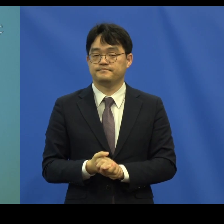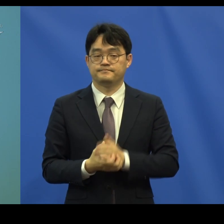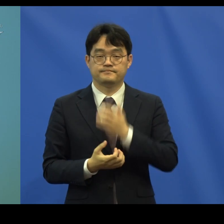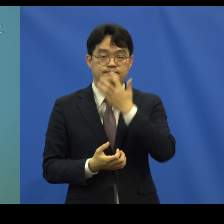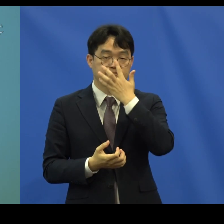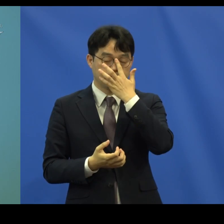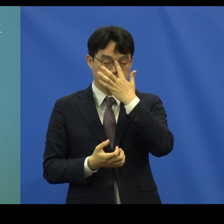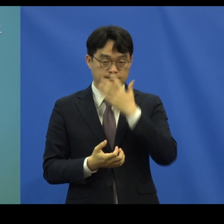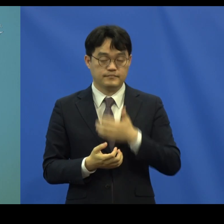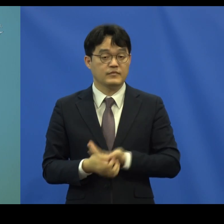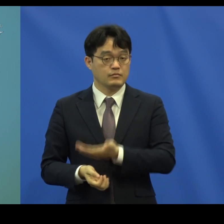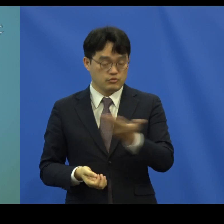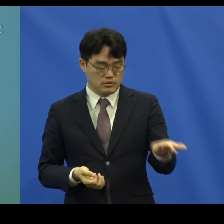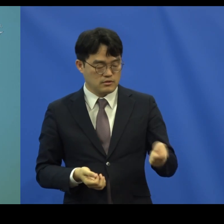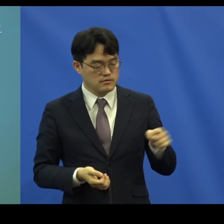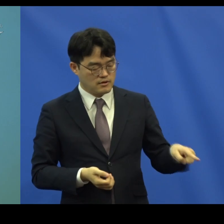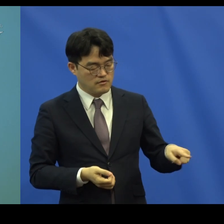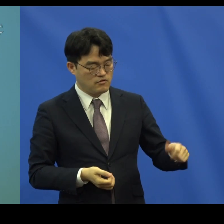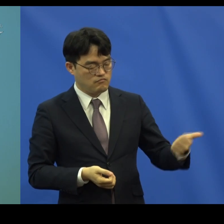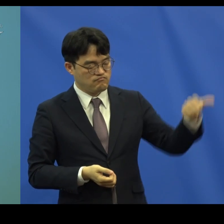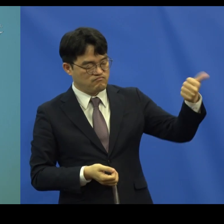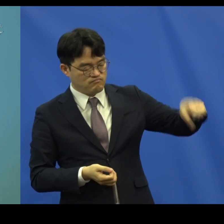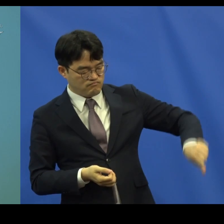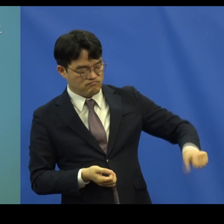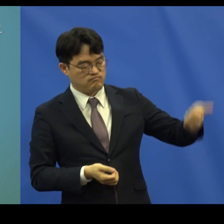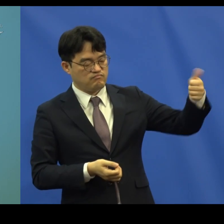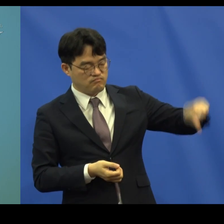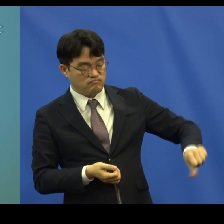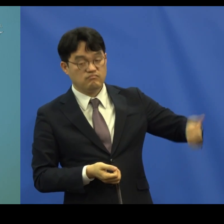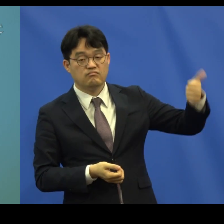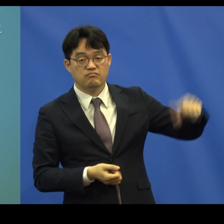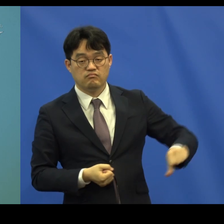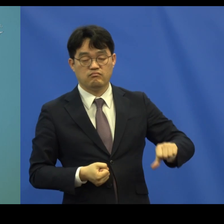중요한 것은 주님의 판정입니다. 너희들 이름은 있는데 죽었다는 거예요.